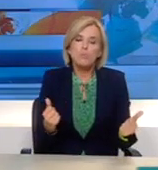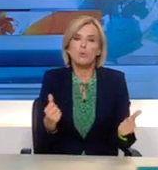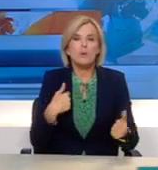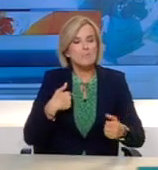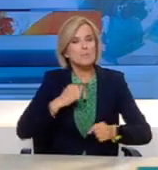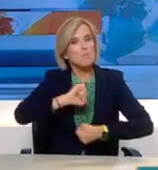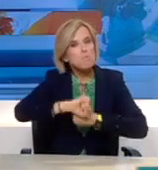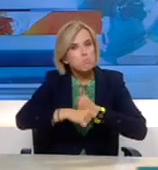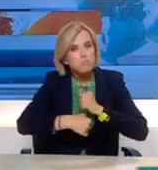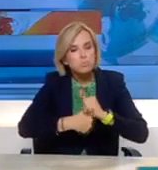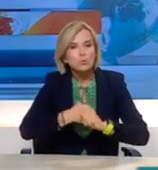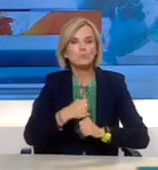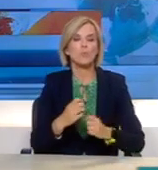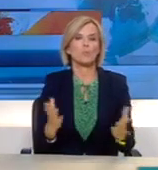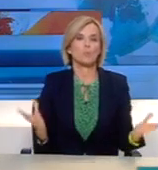προσπαθούμε να